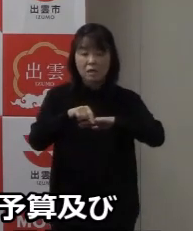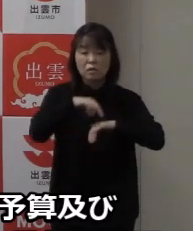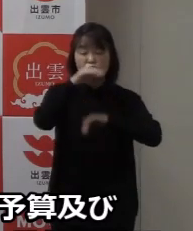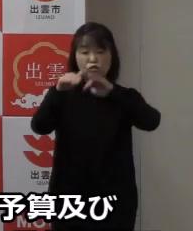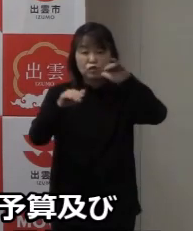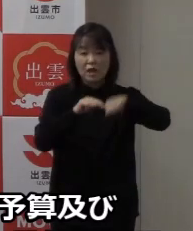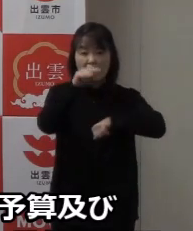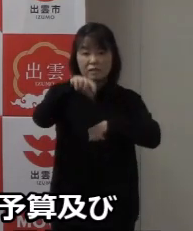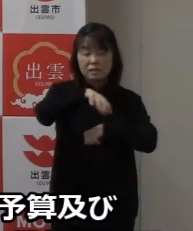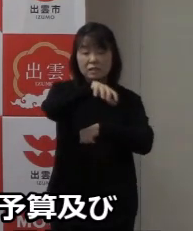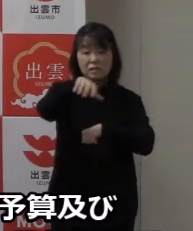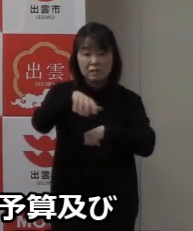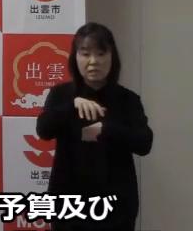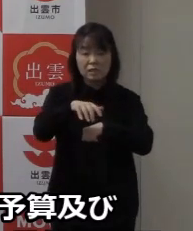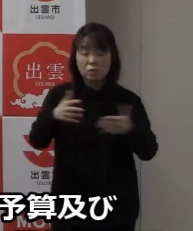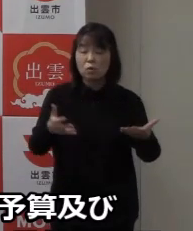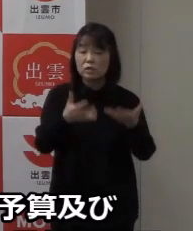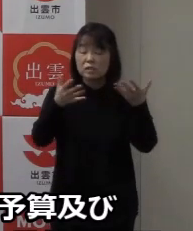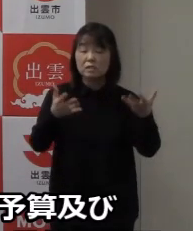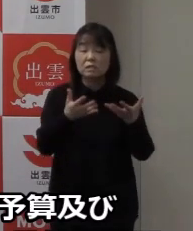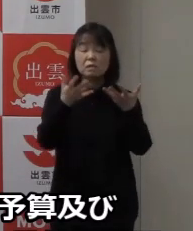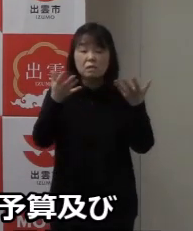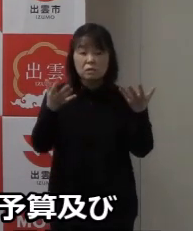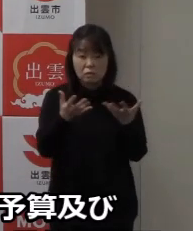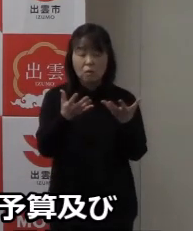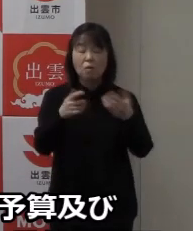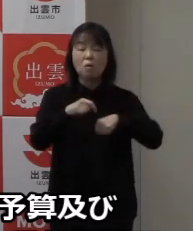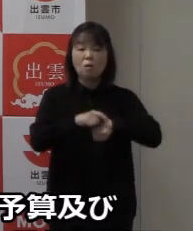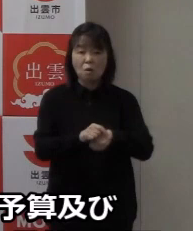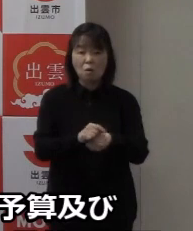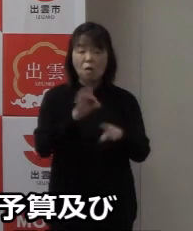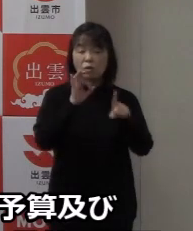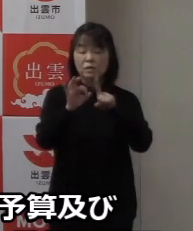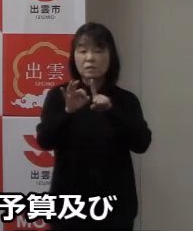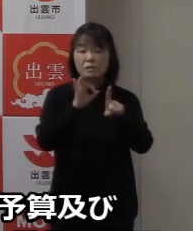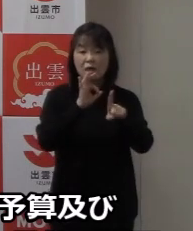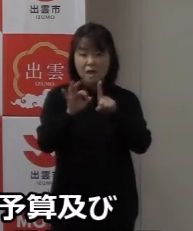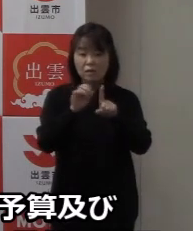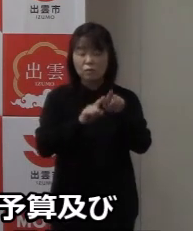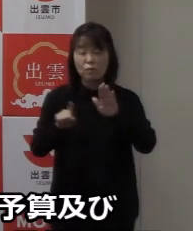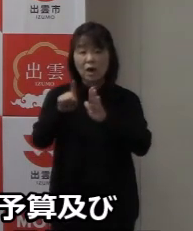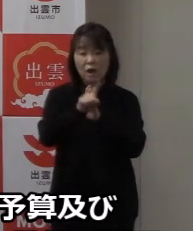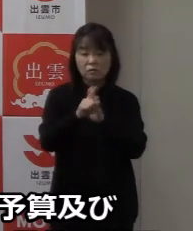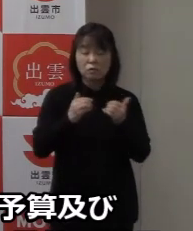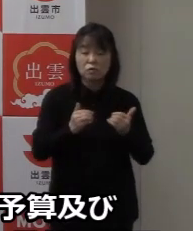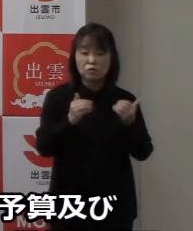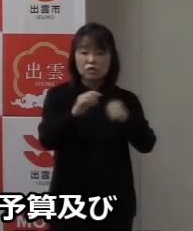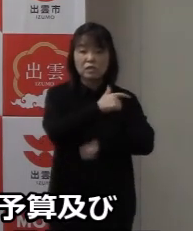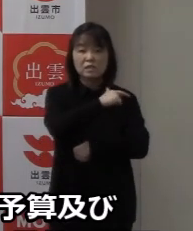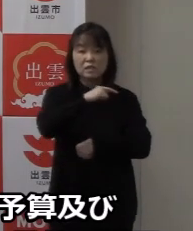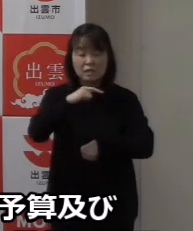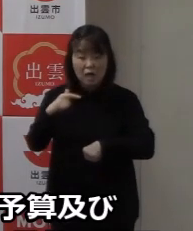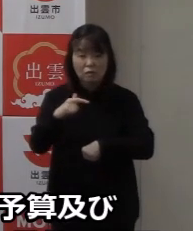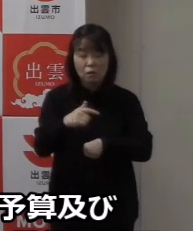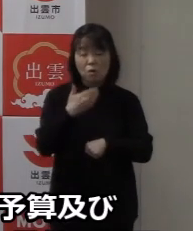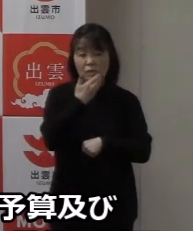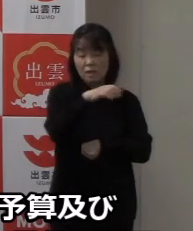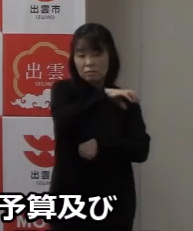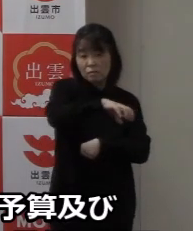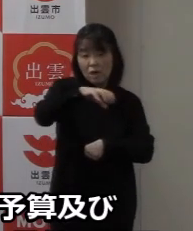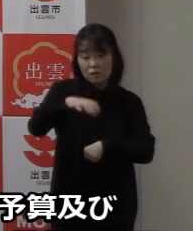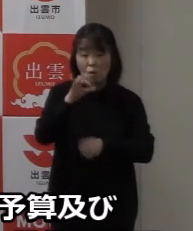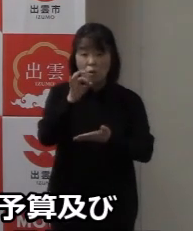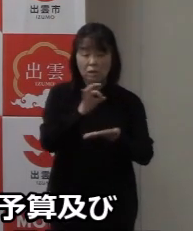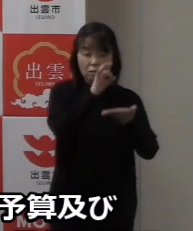現、デジタルファーストの推進など、また重点的に予算配分をして編成を行